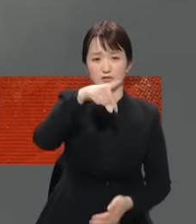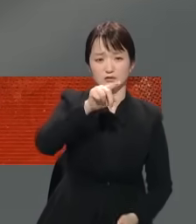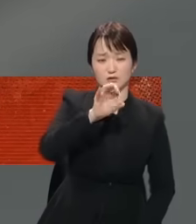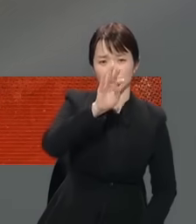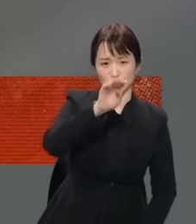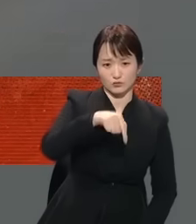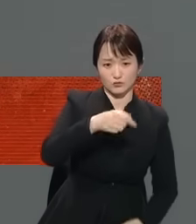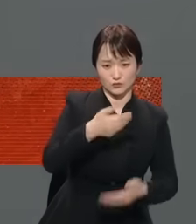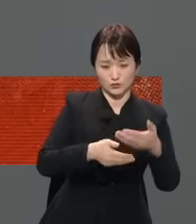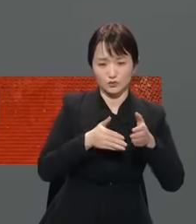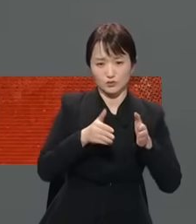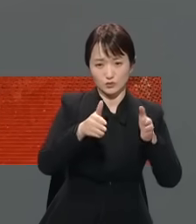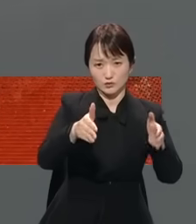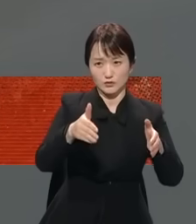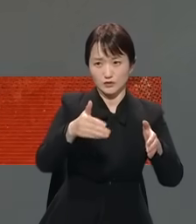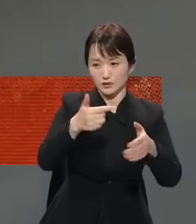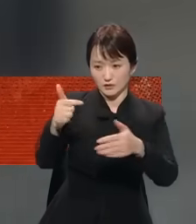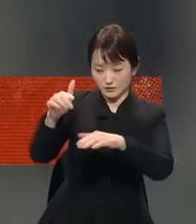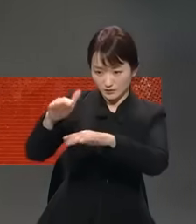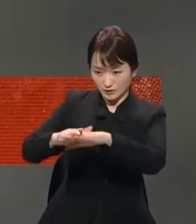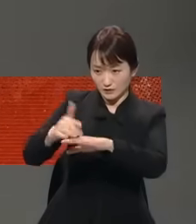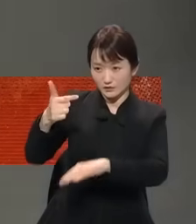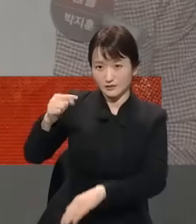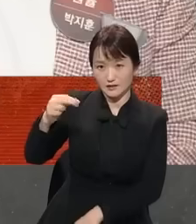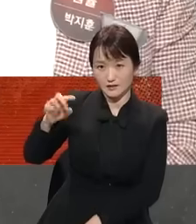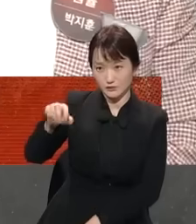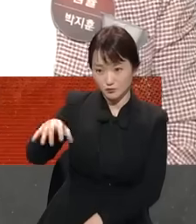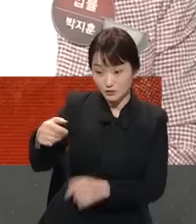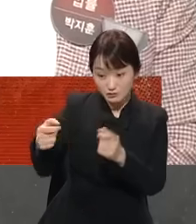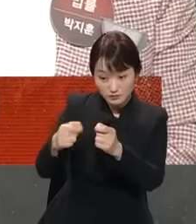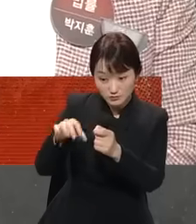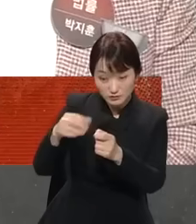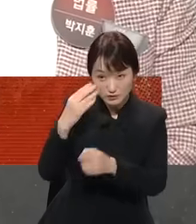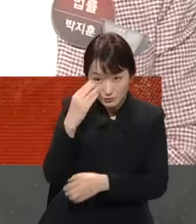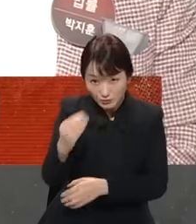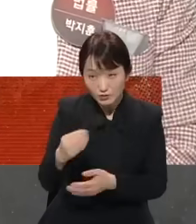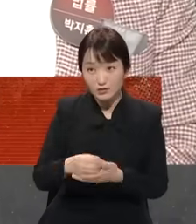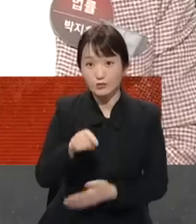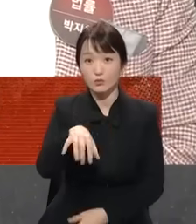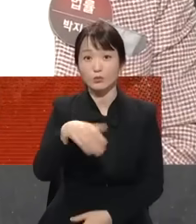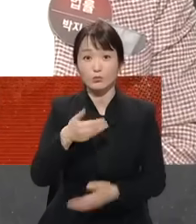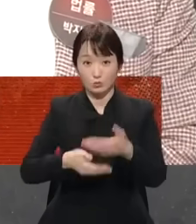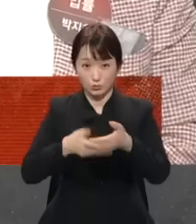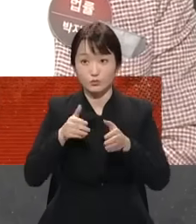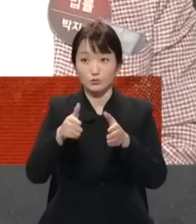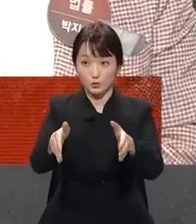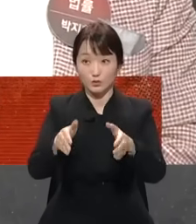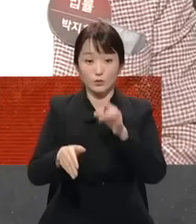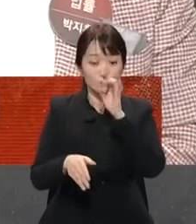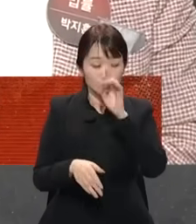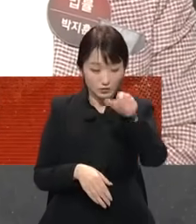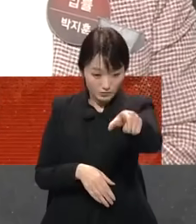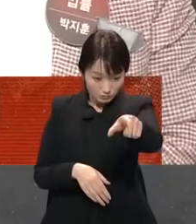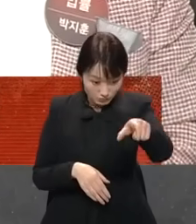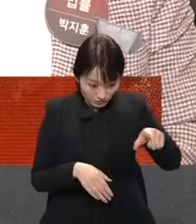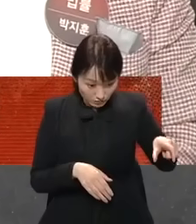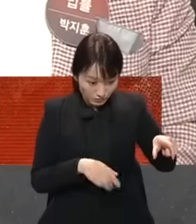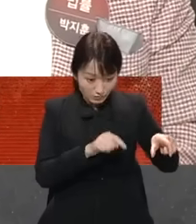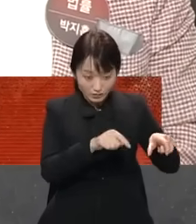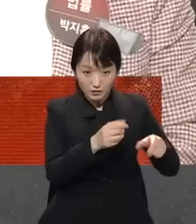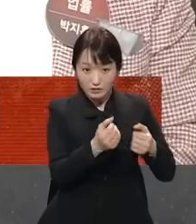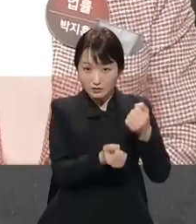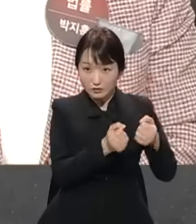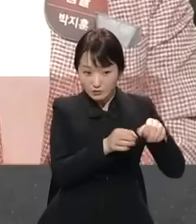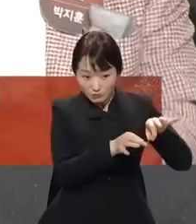나들목 부근에서 목격된 모습입니다. 저기 고속도로예요. 고속도로 중앙선에 자전거로 이동하는